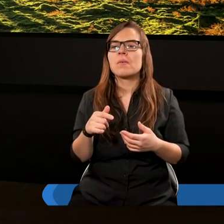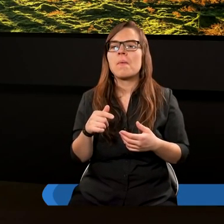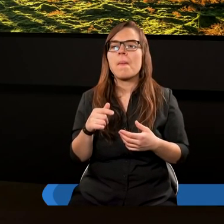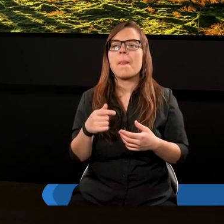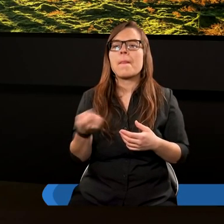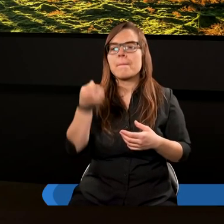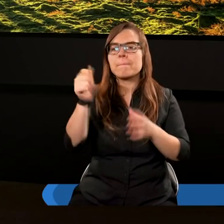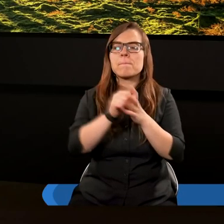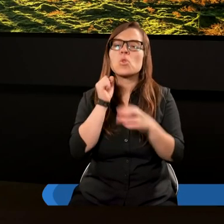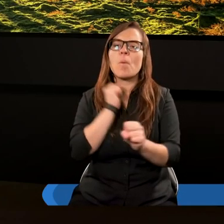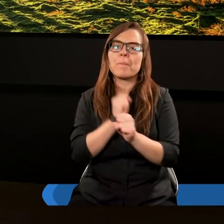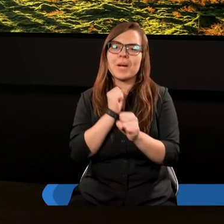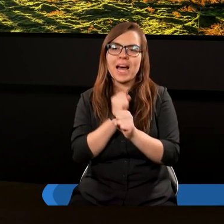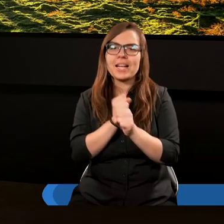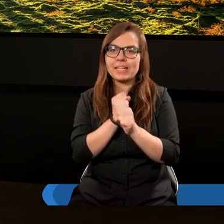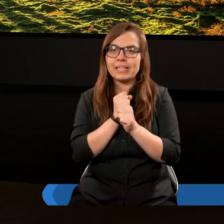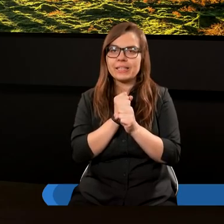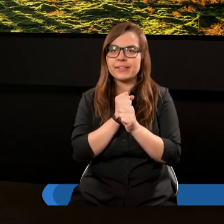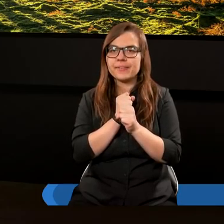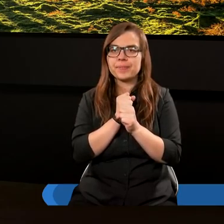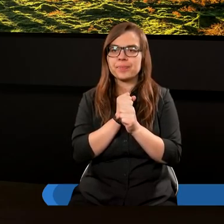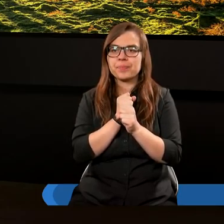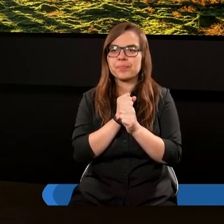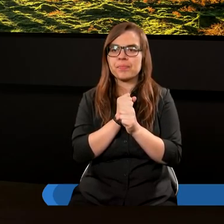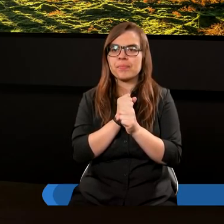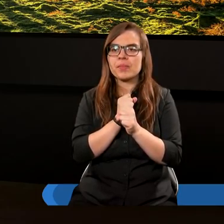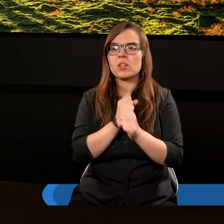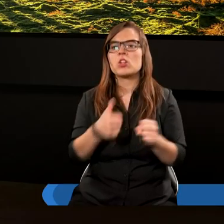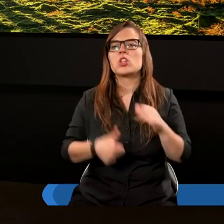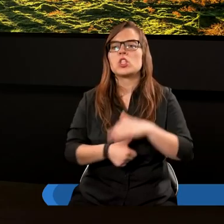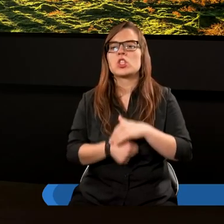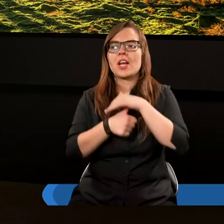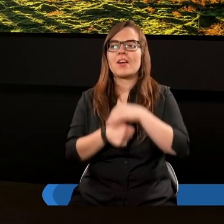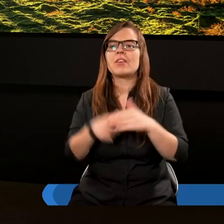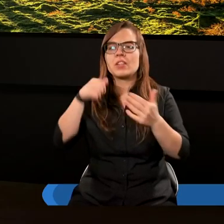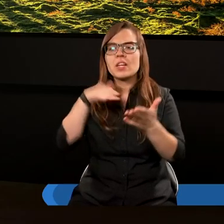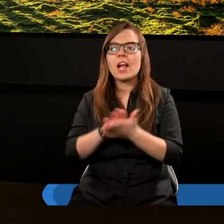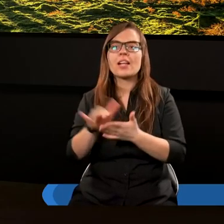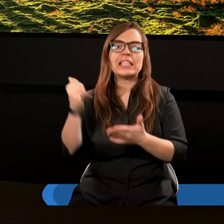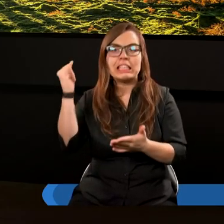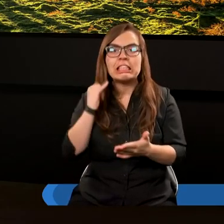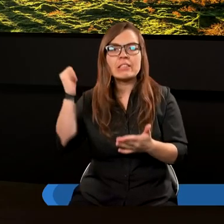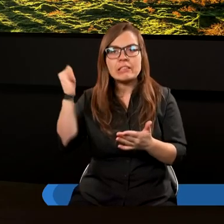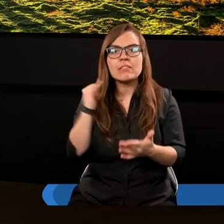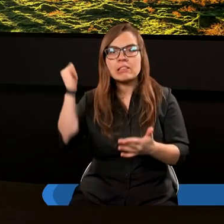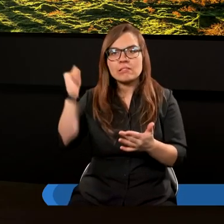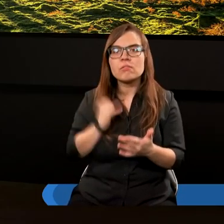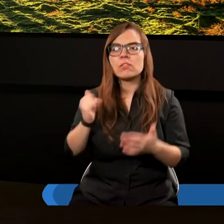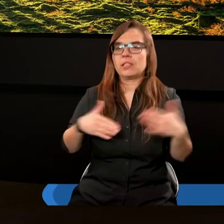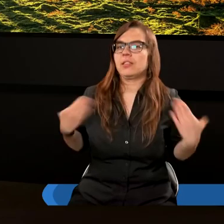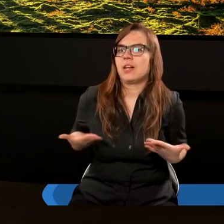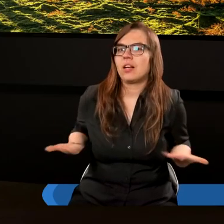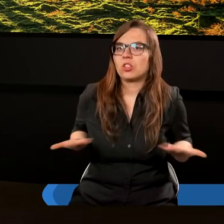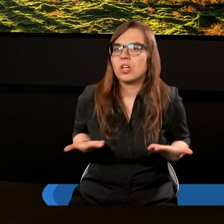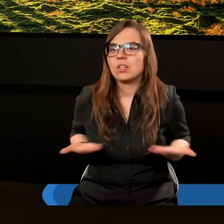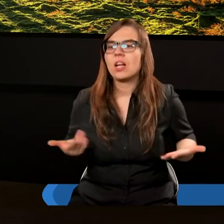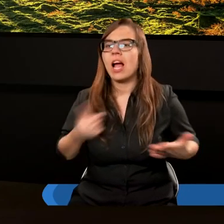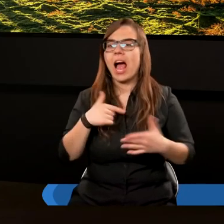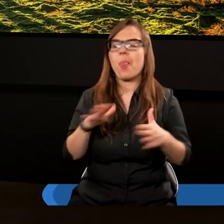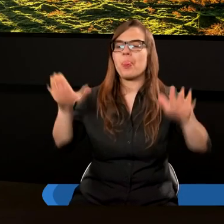by dojechać do pracy. I już szef zaczął dzwonić, gdzie ja jestem. Byłem na nabożeństwie w